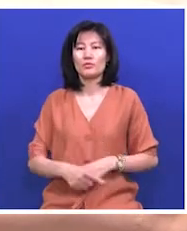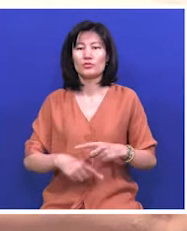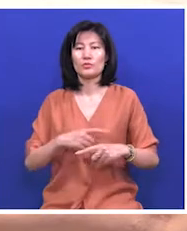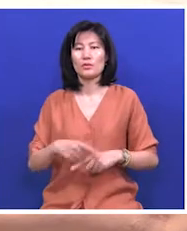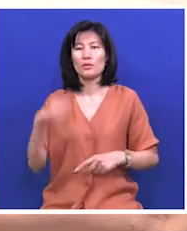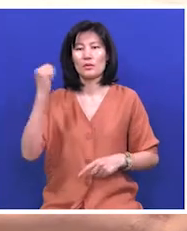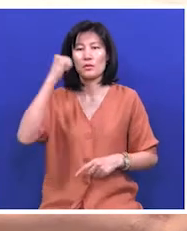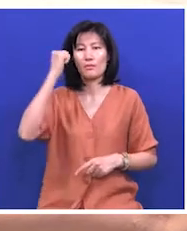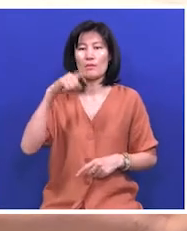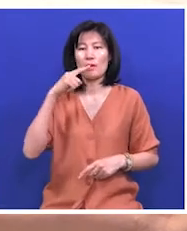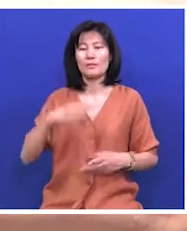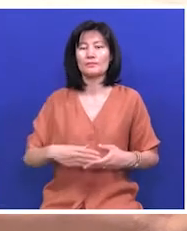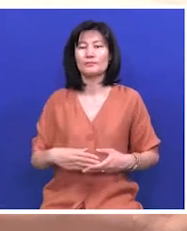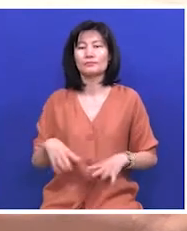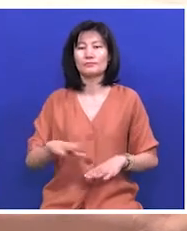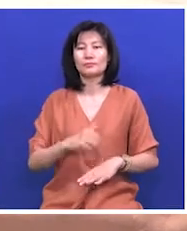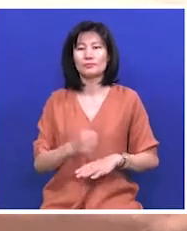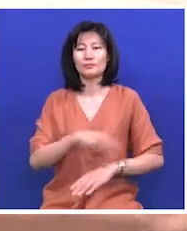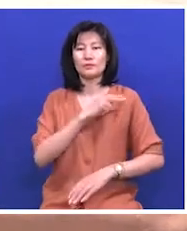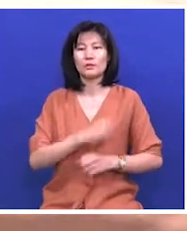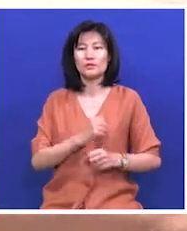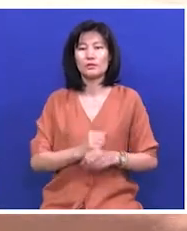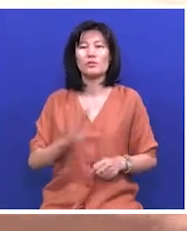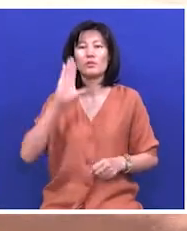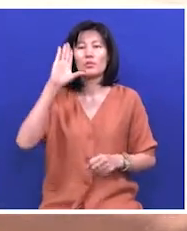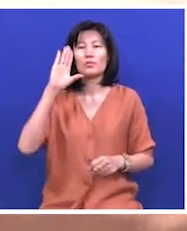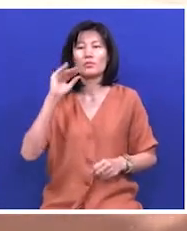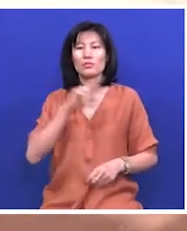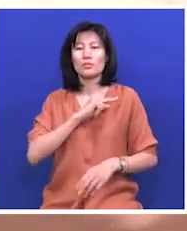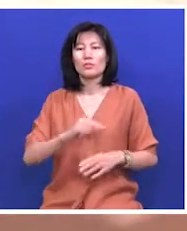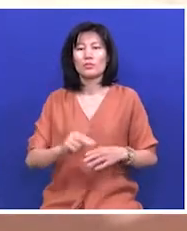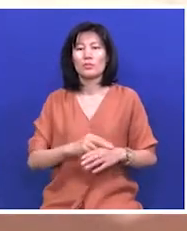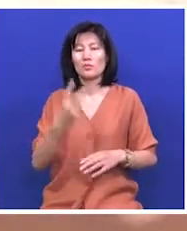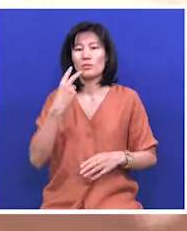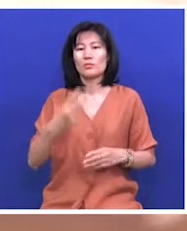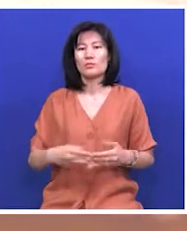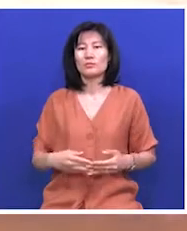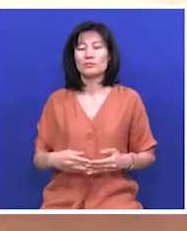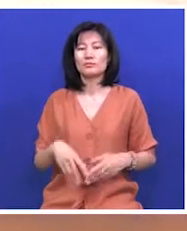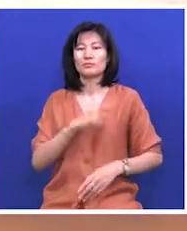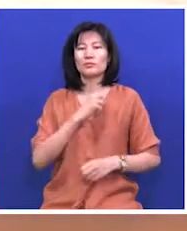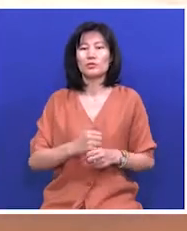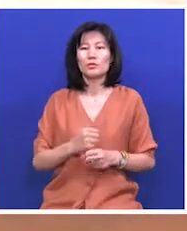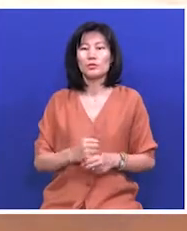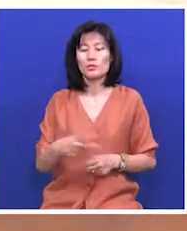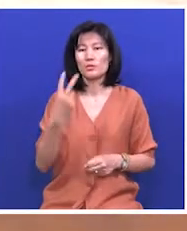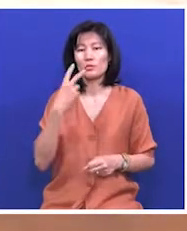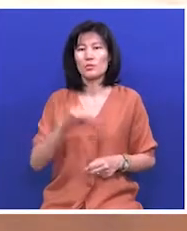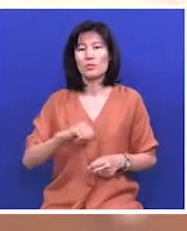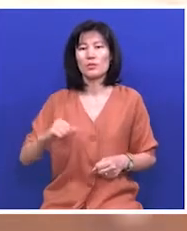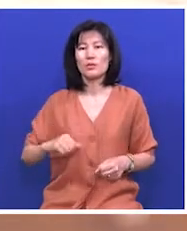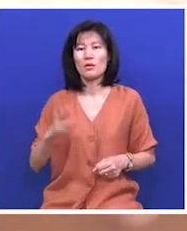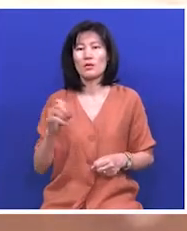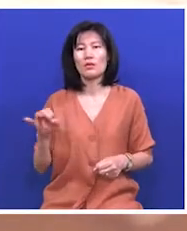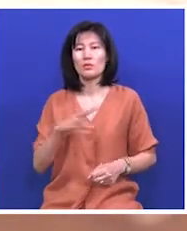жұмыстарын жүргізіп, рахмет, өте күшті жұмыс істеп жатыр, түні кірмен мына, пожалуйста, көрініп тұр. Жұмыстарын көріп